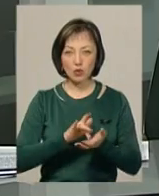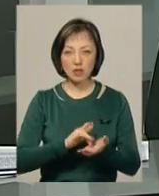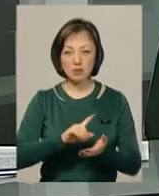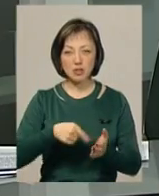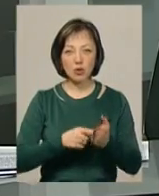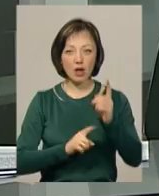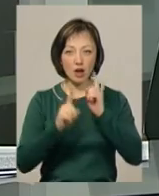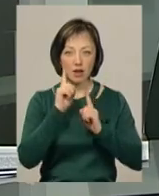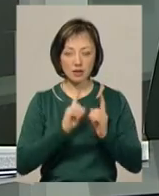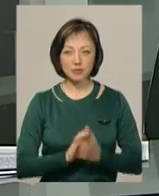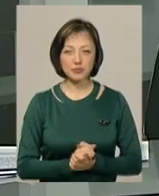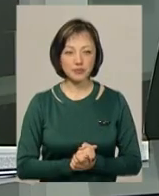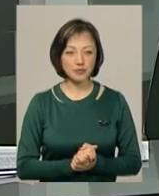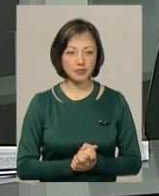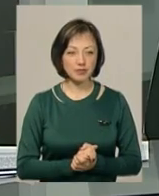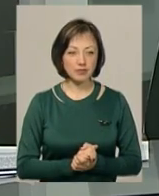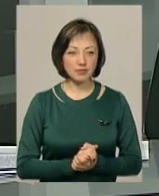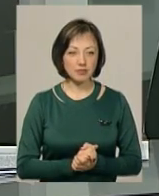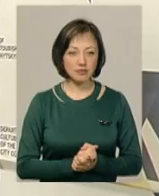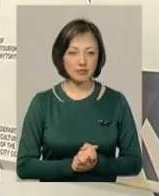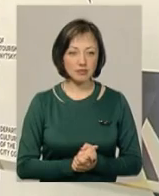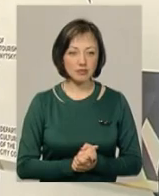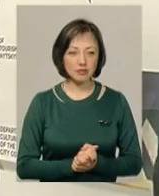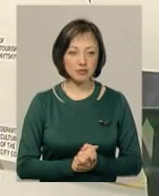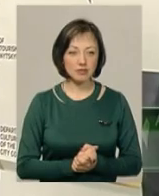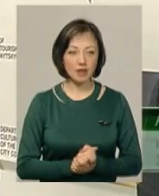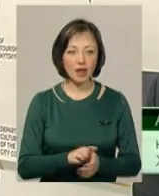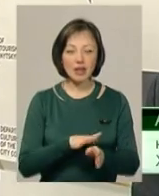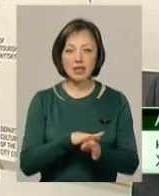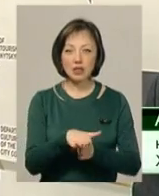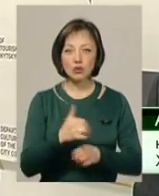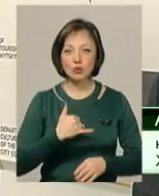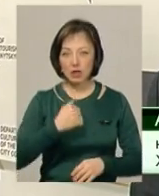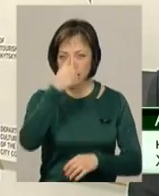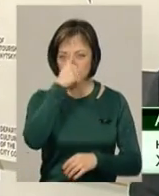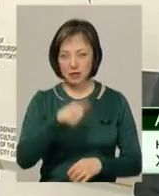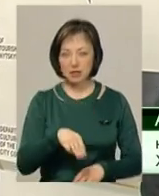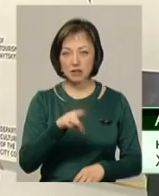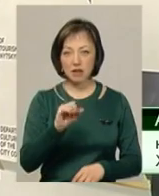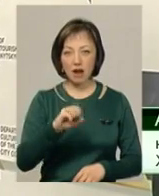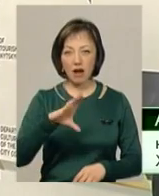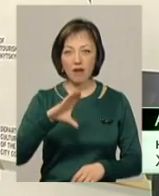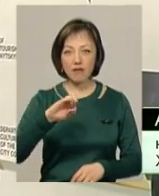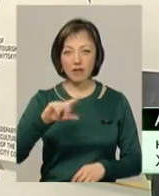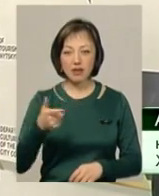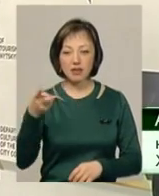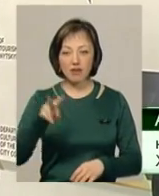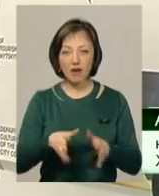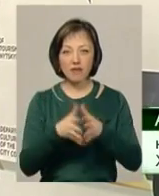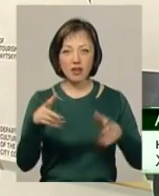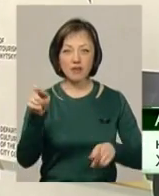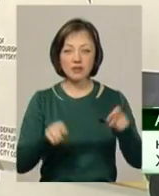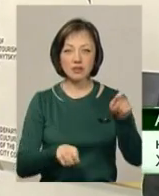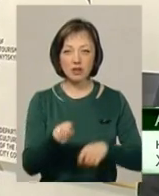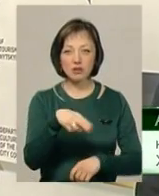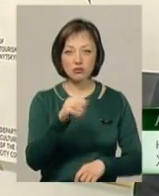Хмельницької міської ради Артем Ромасюков. Насичений найбільше у нас травень місяць, де буде у нас 2 великих фестивалі – це «Джазфест